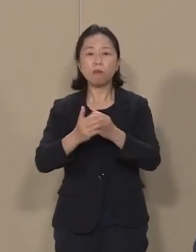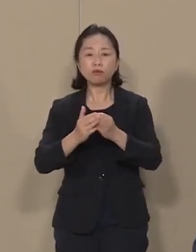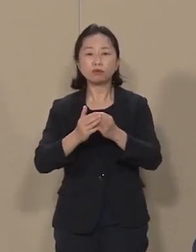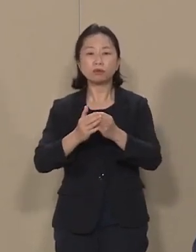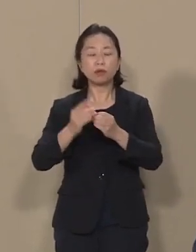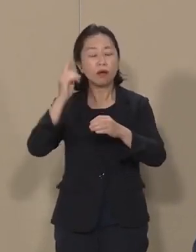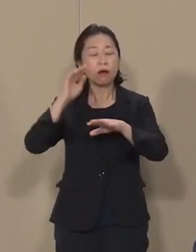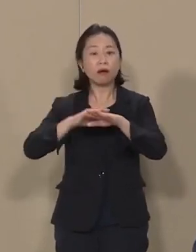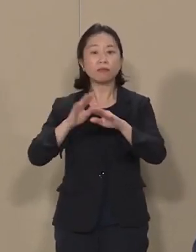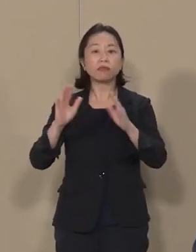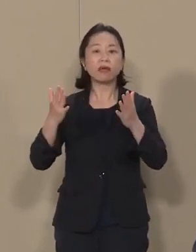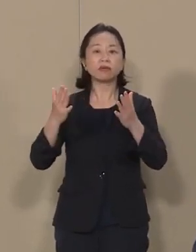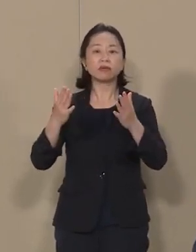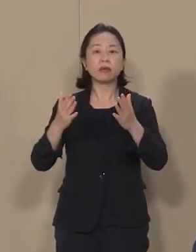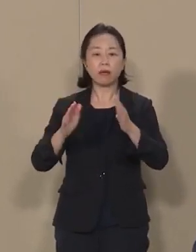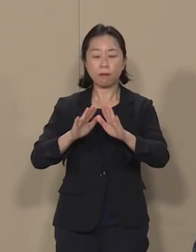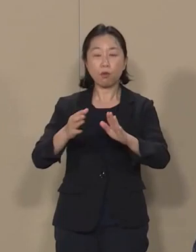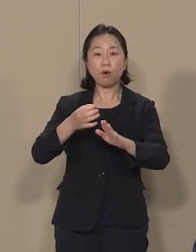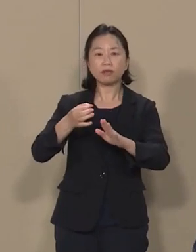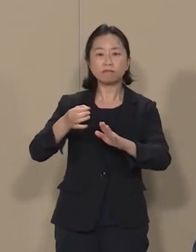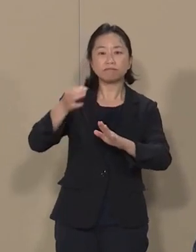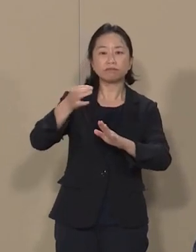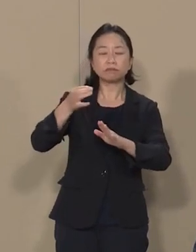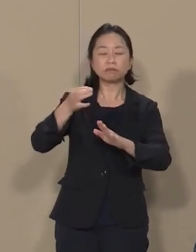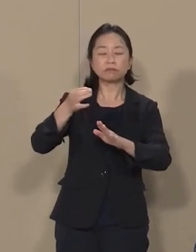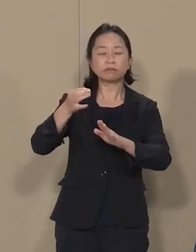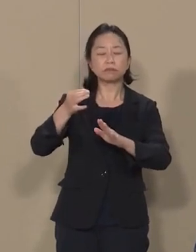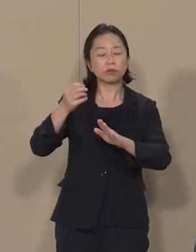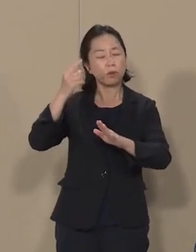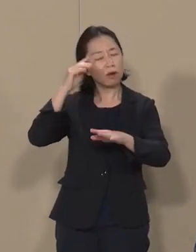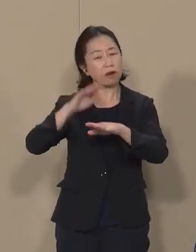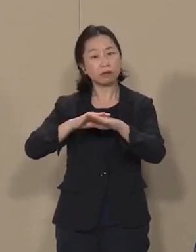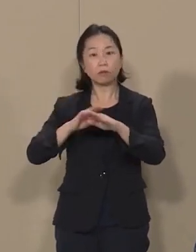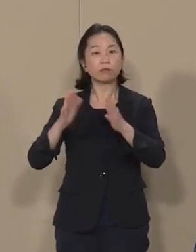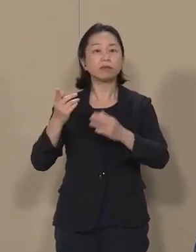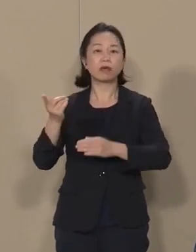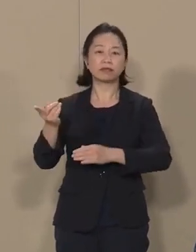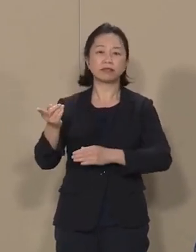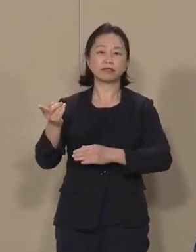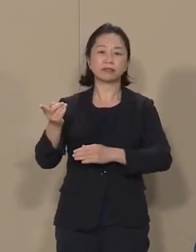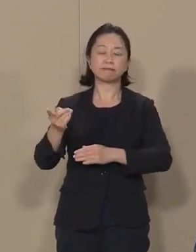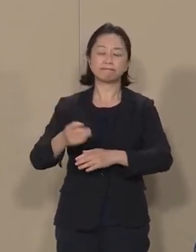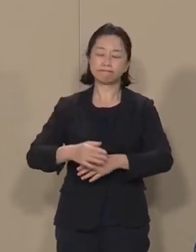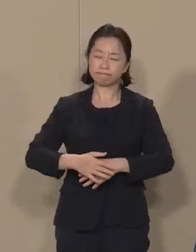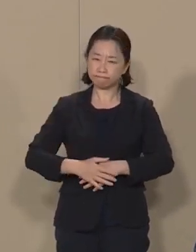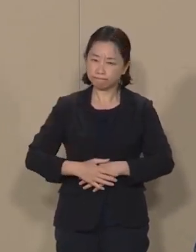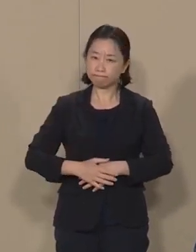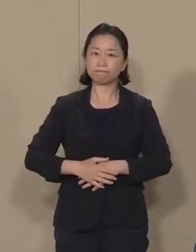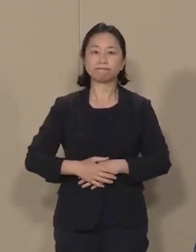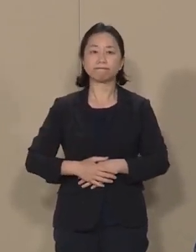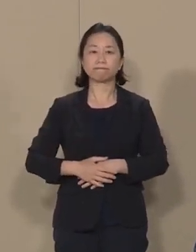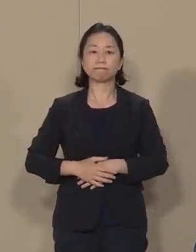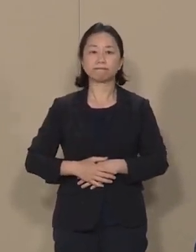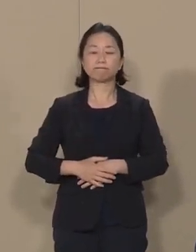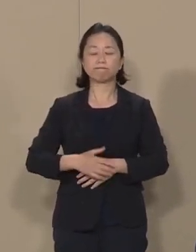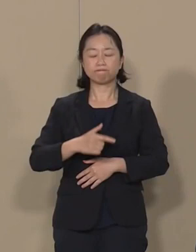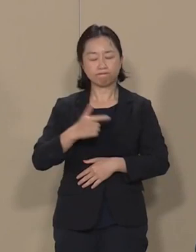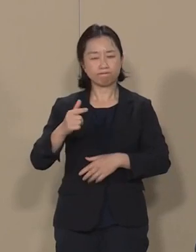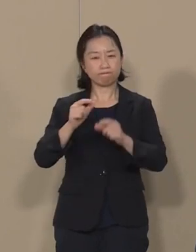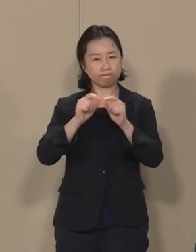ない本当に微々たるものしかな自主防衛の方に舵を切ろうなる定期は毛頭ないんですね